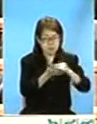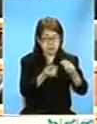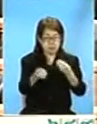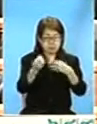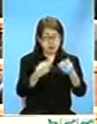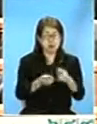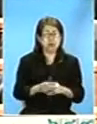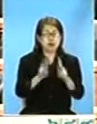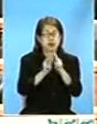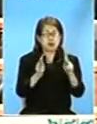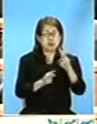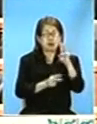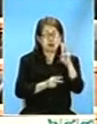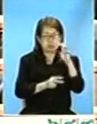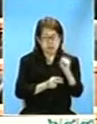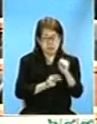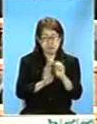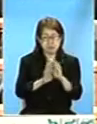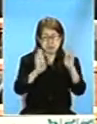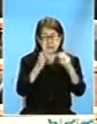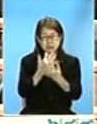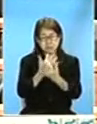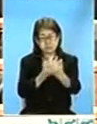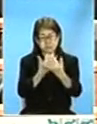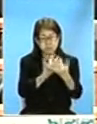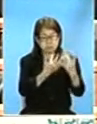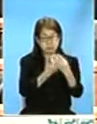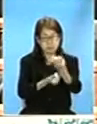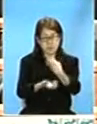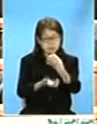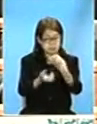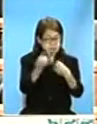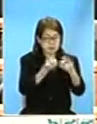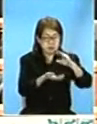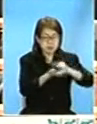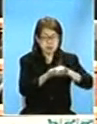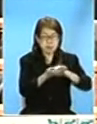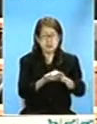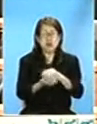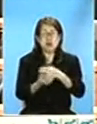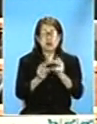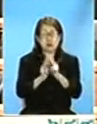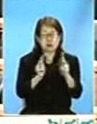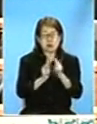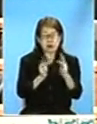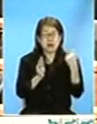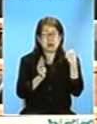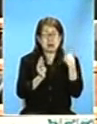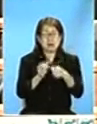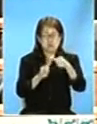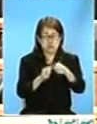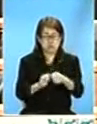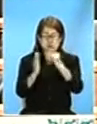ามัญรับฟังความคิดเห็นและการมีส่วนร่วมของประชาชนประจำจังหวัดต่างๆทั้ง76